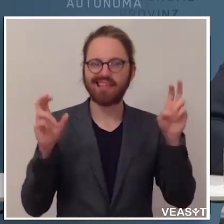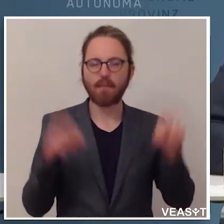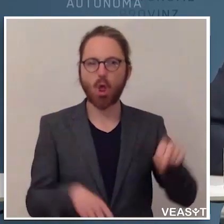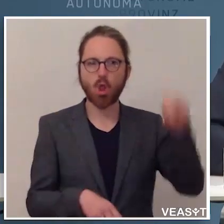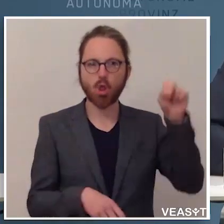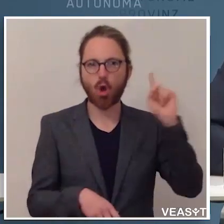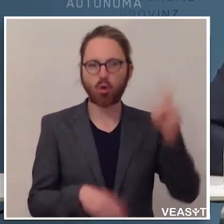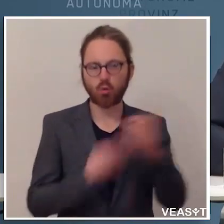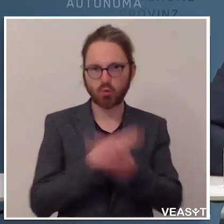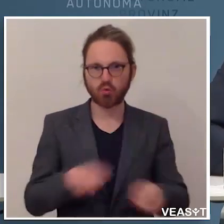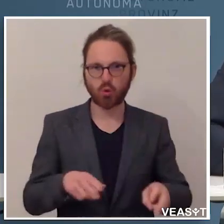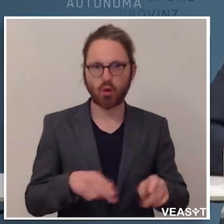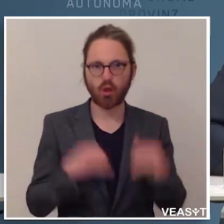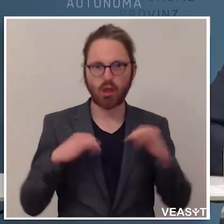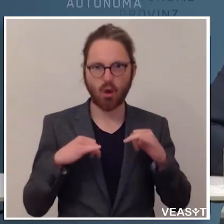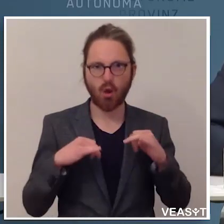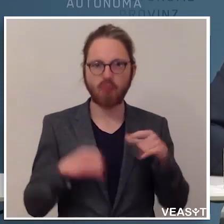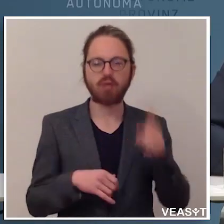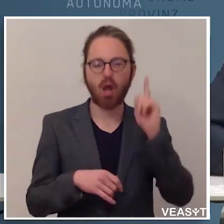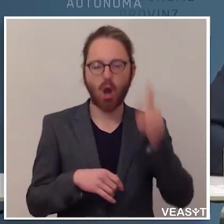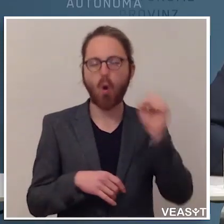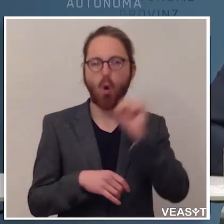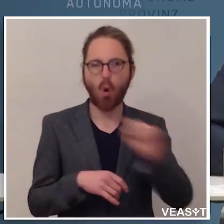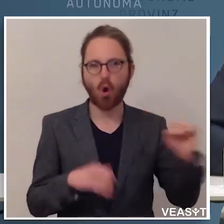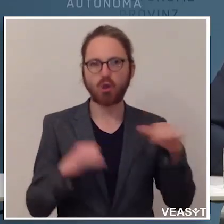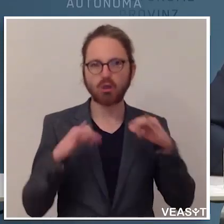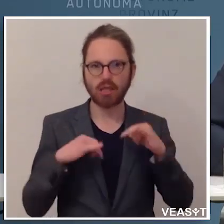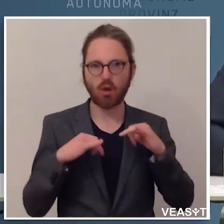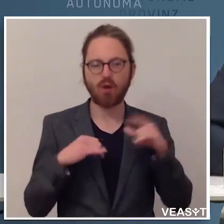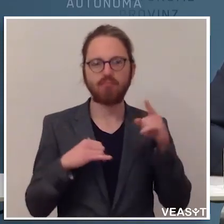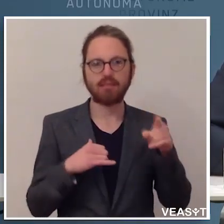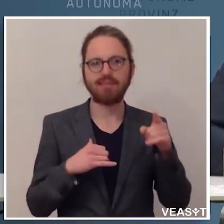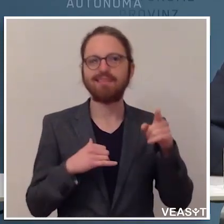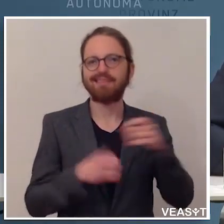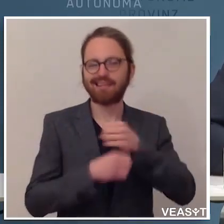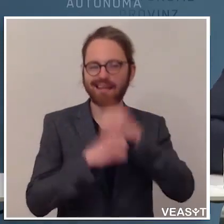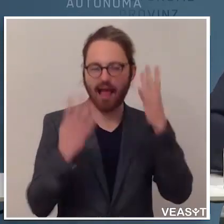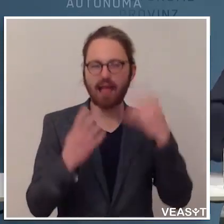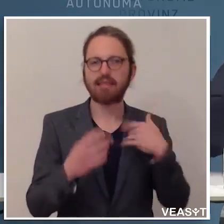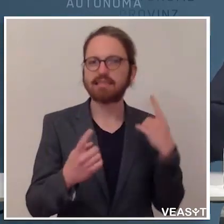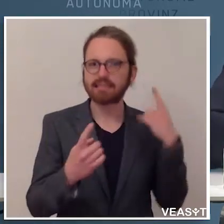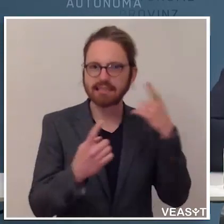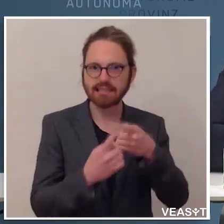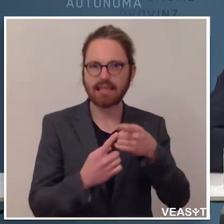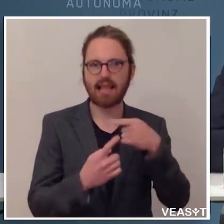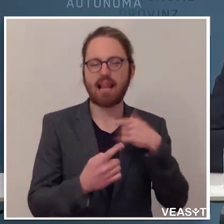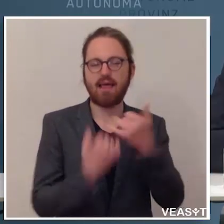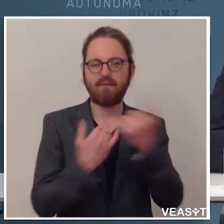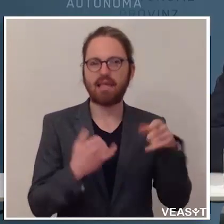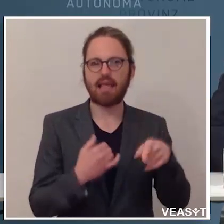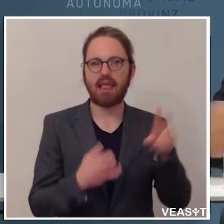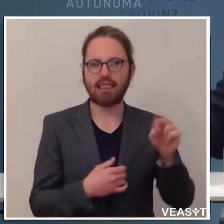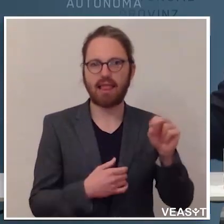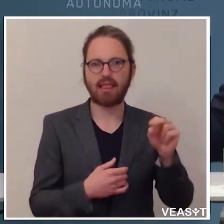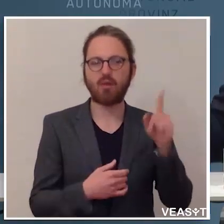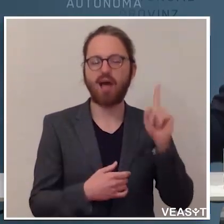hier die Bewegungsfreiheit. Natürlich ist das genauso Ziel wie in Trentino, das wäre ja noch schöner. Aber hier haben wir nicht die Möglichkeit, das im Gesetz zu